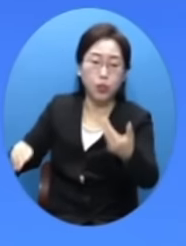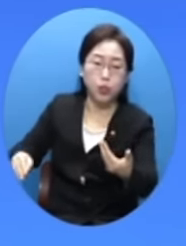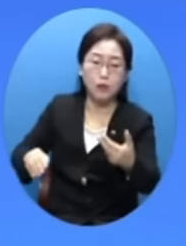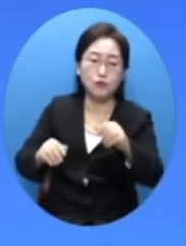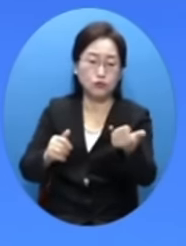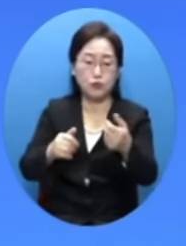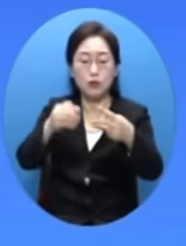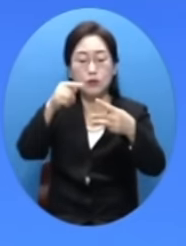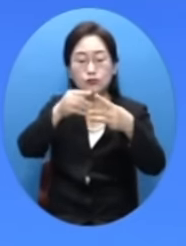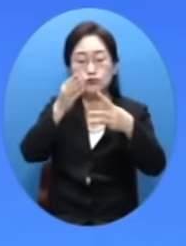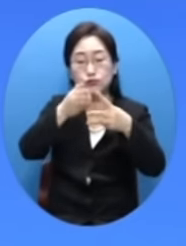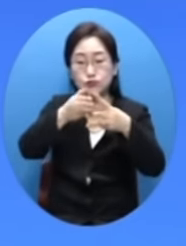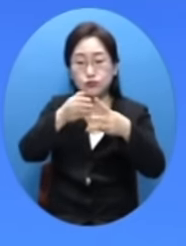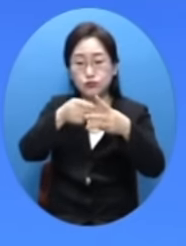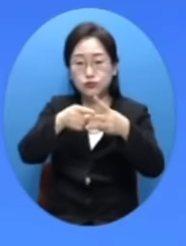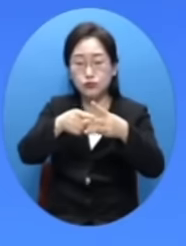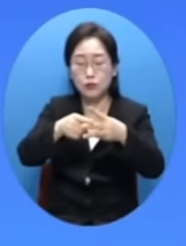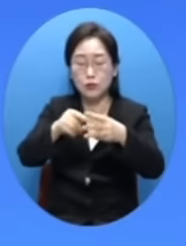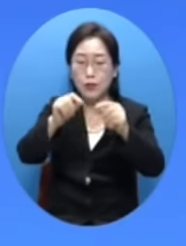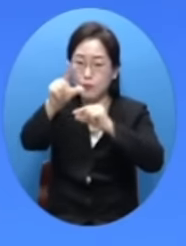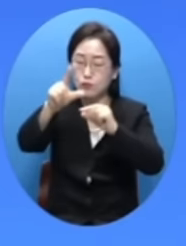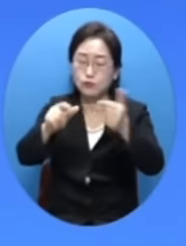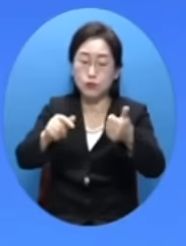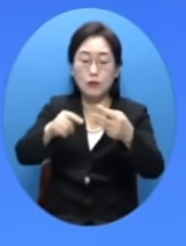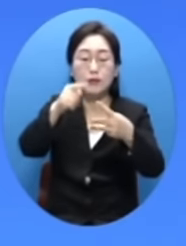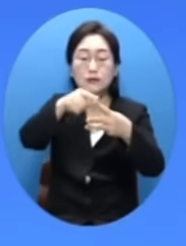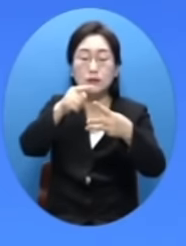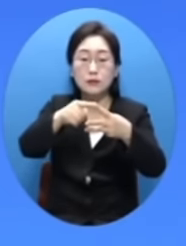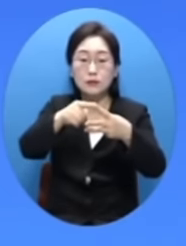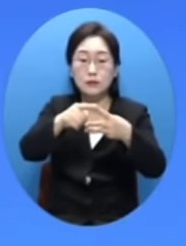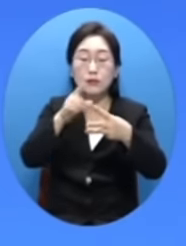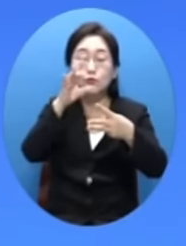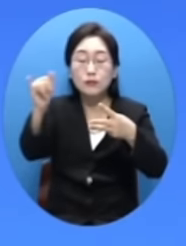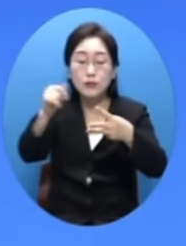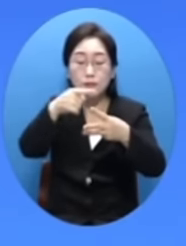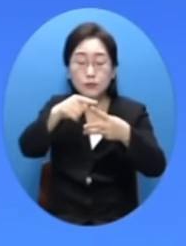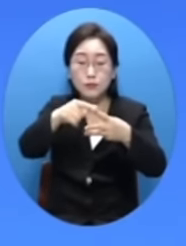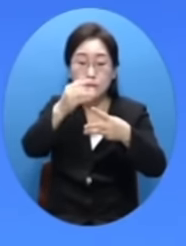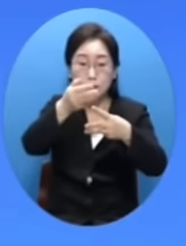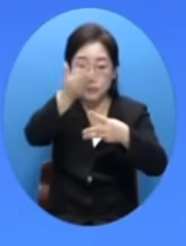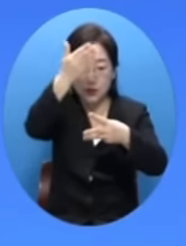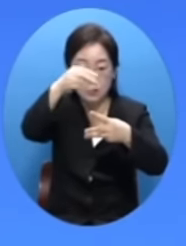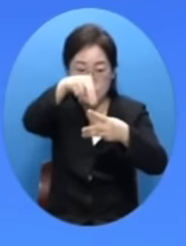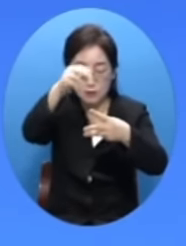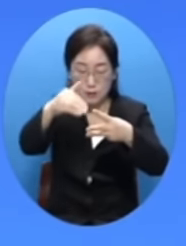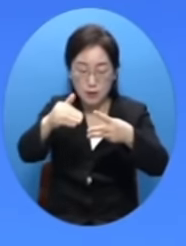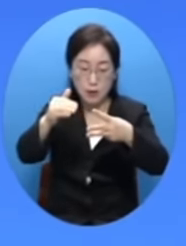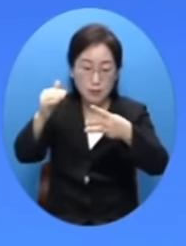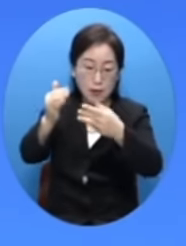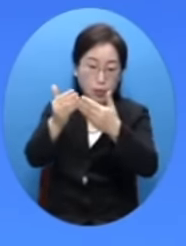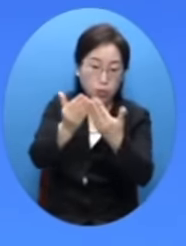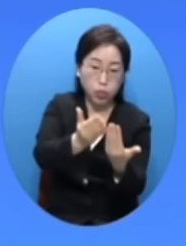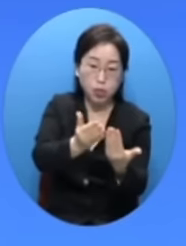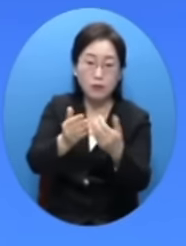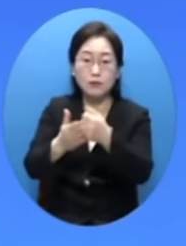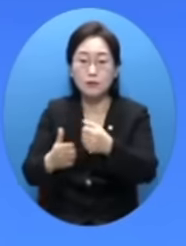다 희생이 됐는데 이분은 맨 위층에서 타고 있었고 다른 선교사가 타고 있다가 배가 가라앉으니까